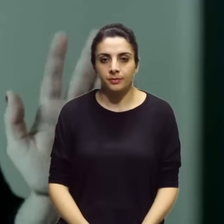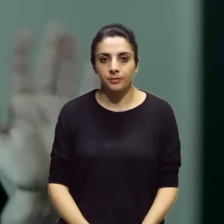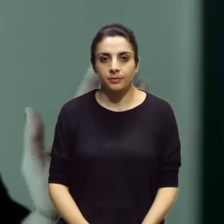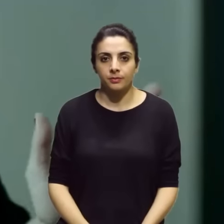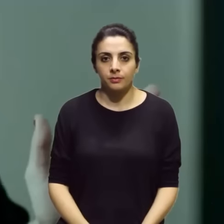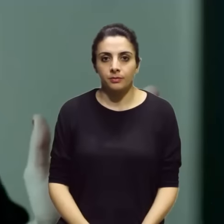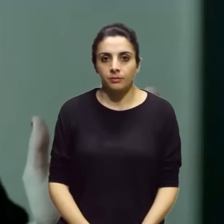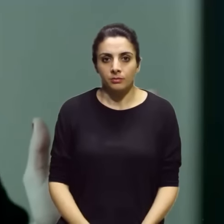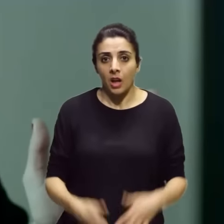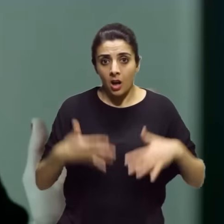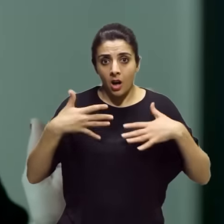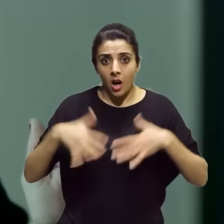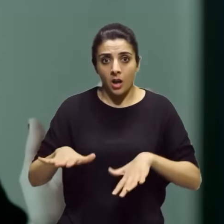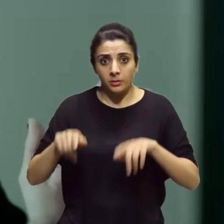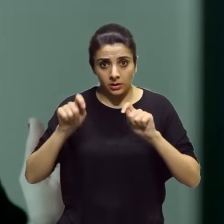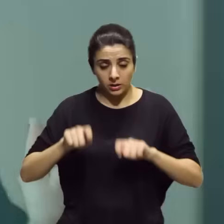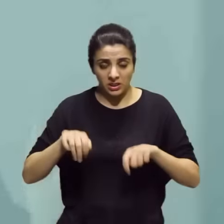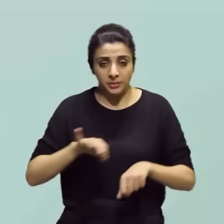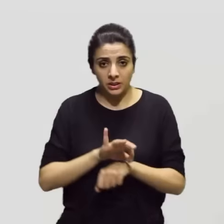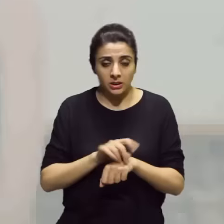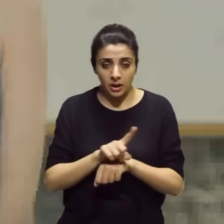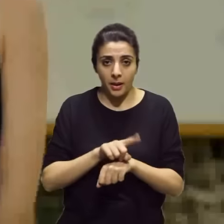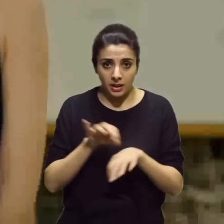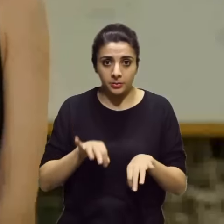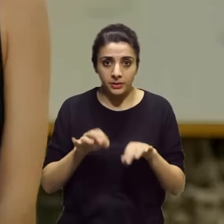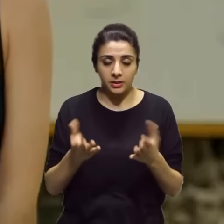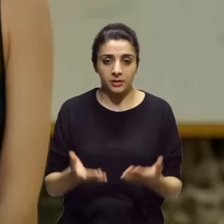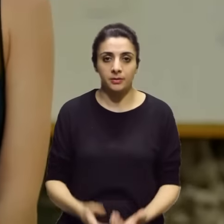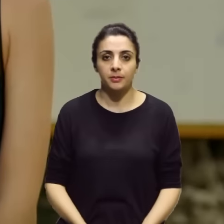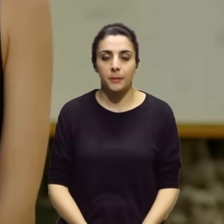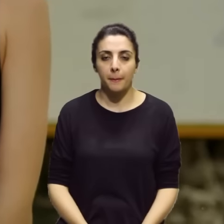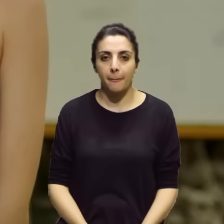baş sallıyor. Tarık zamanı arkadaş. Ana döndü.